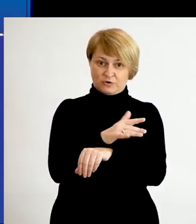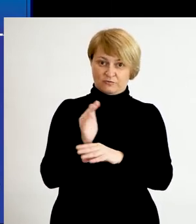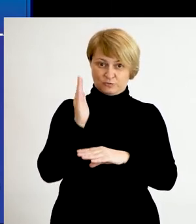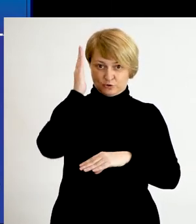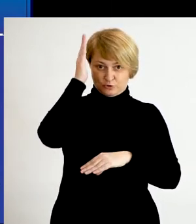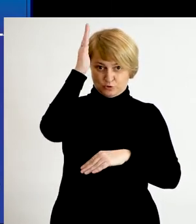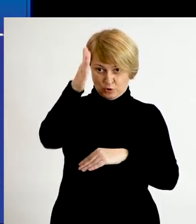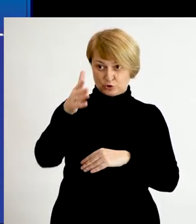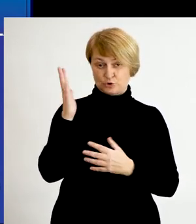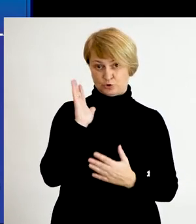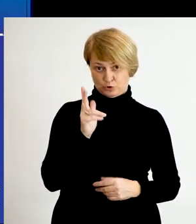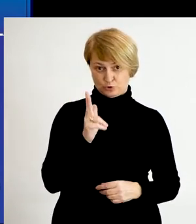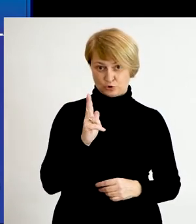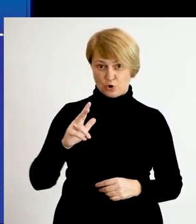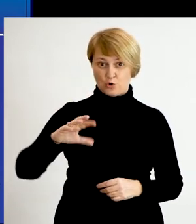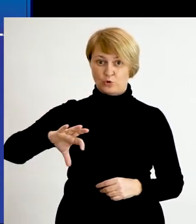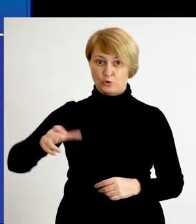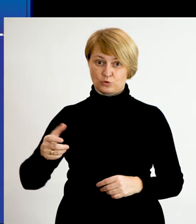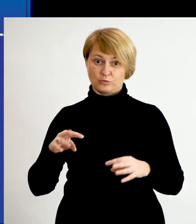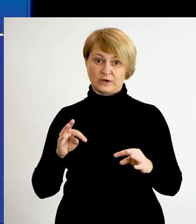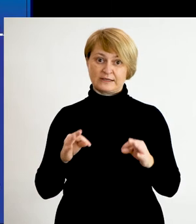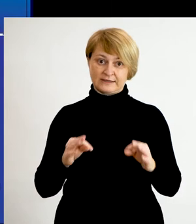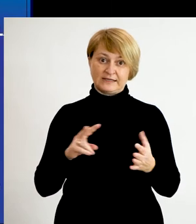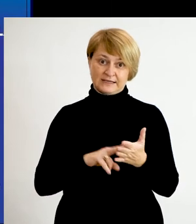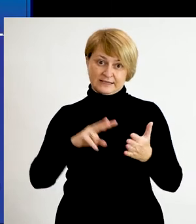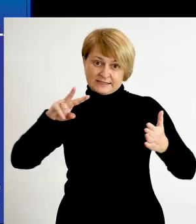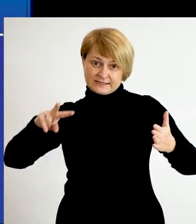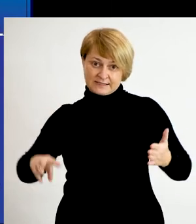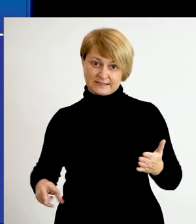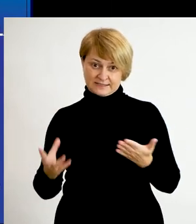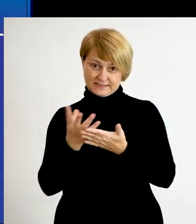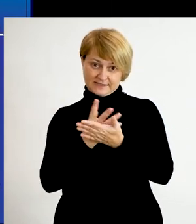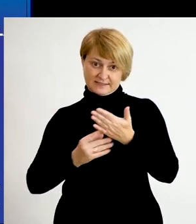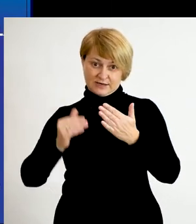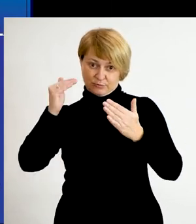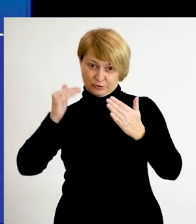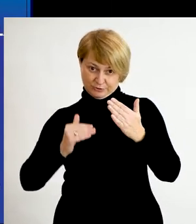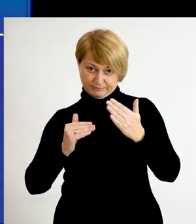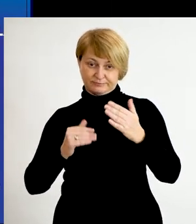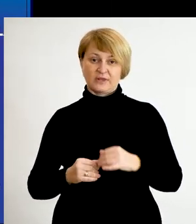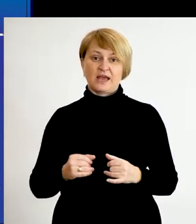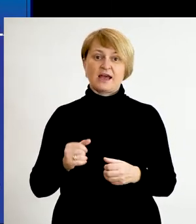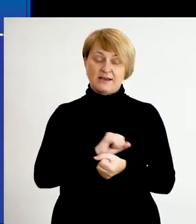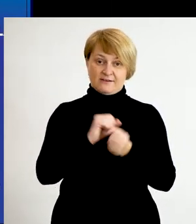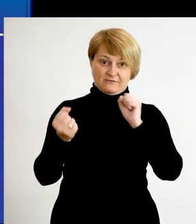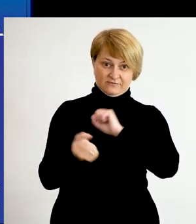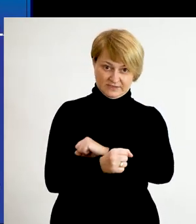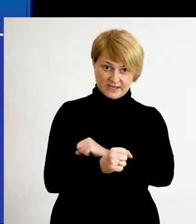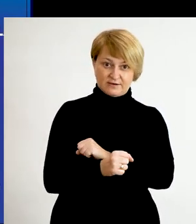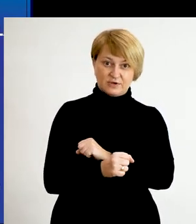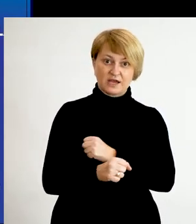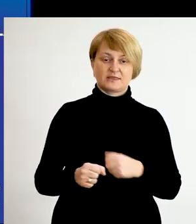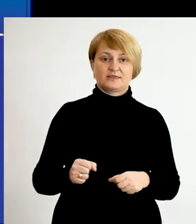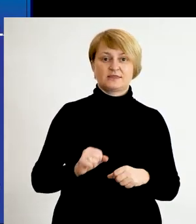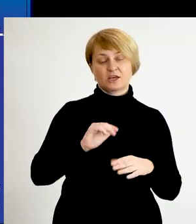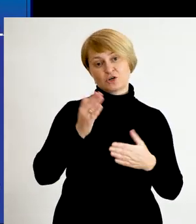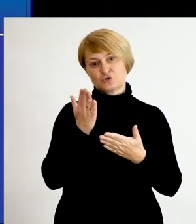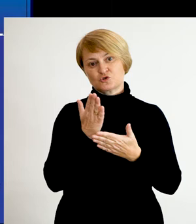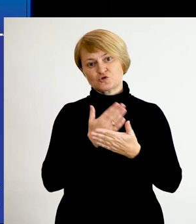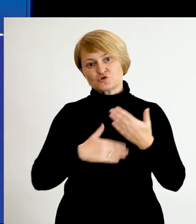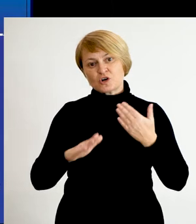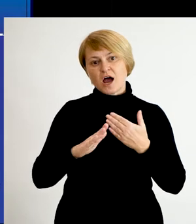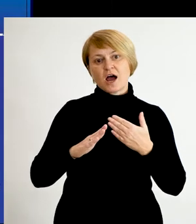emeryturę w przyszłości będą mogli liczyć ci, którzy teraz rezygnują z jeszcze większej części swojej pensji, a w zamian za to część do tej pensji dołoży